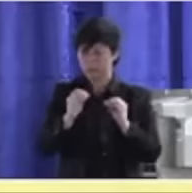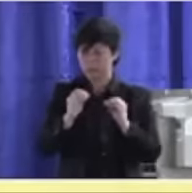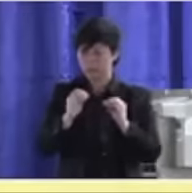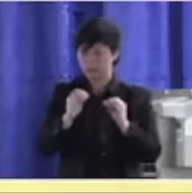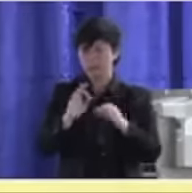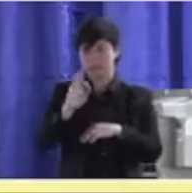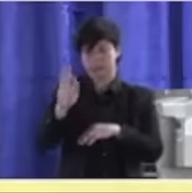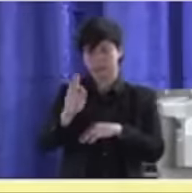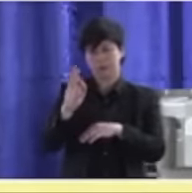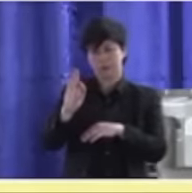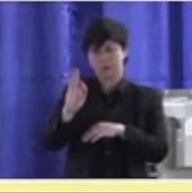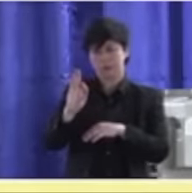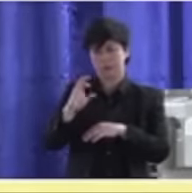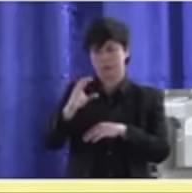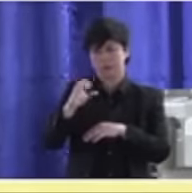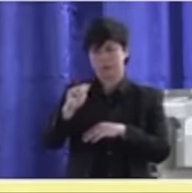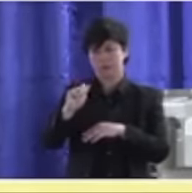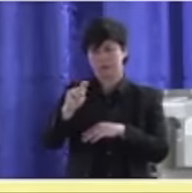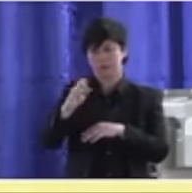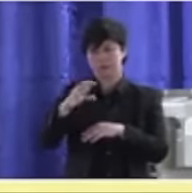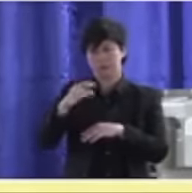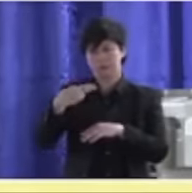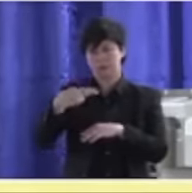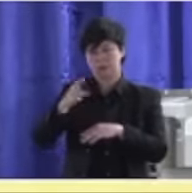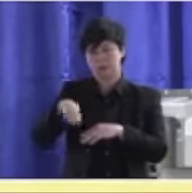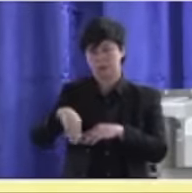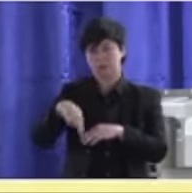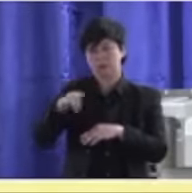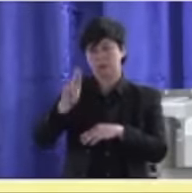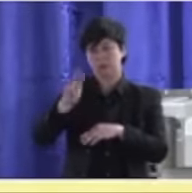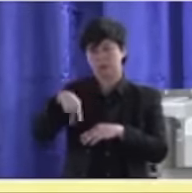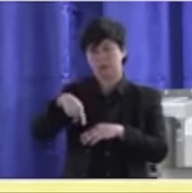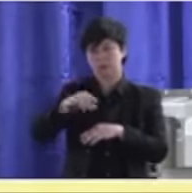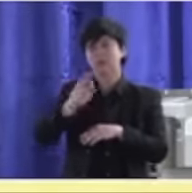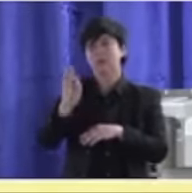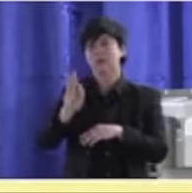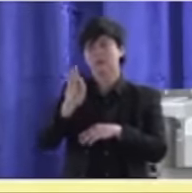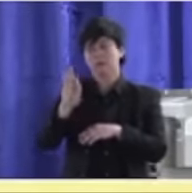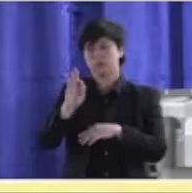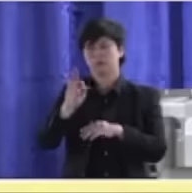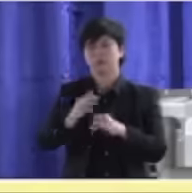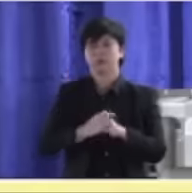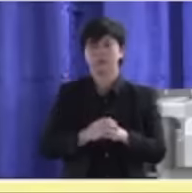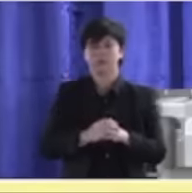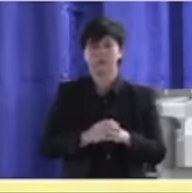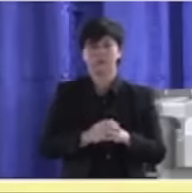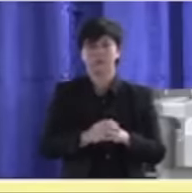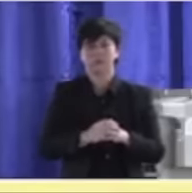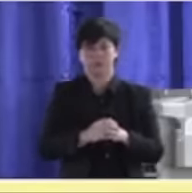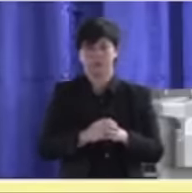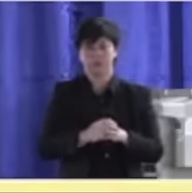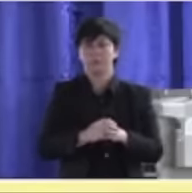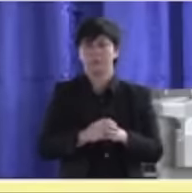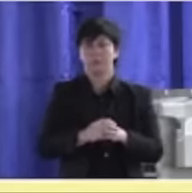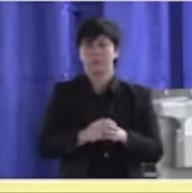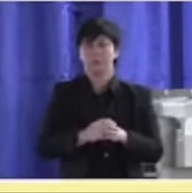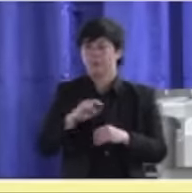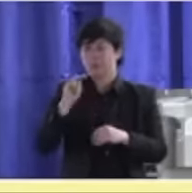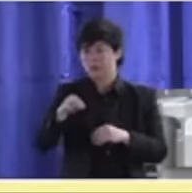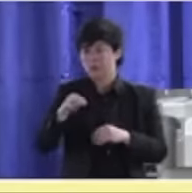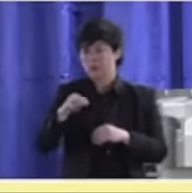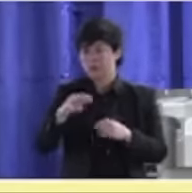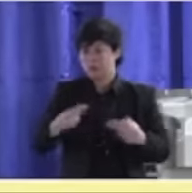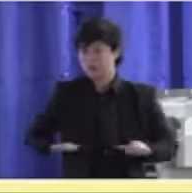catch-up Fridays. At hindi lang yun, dahil meron din tayong kailangan i-catch up sa health,